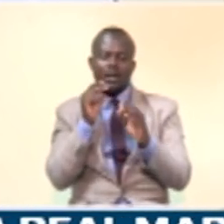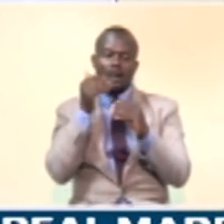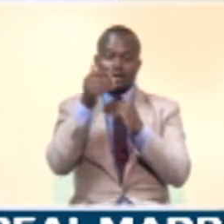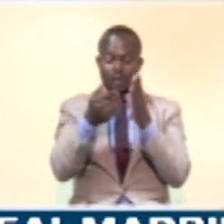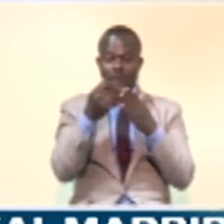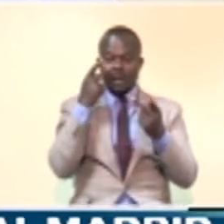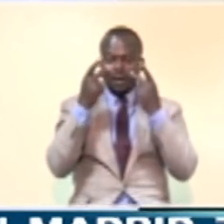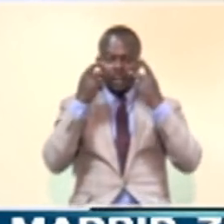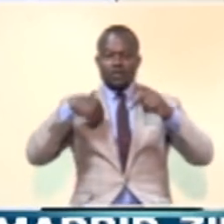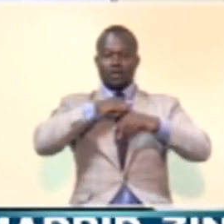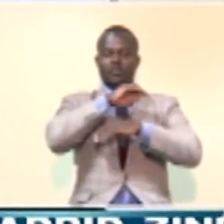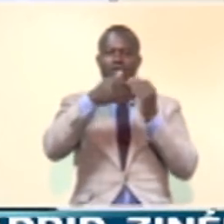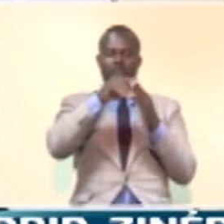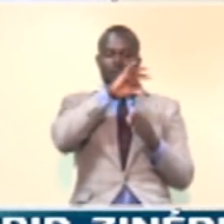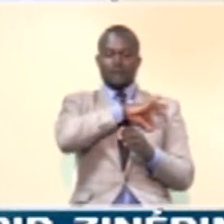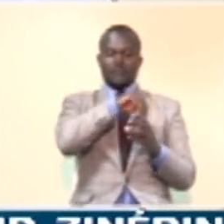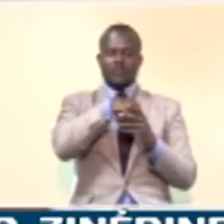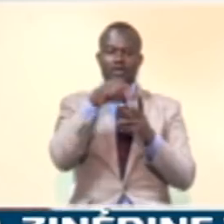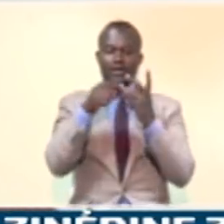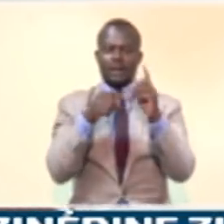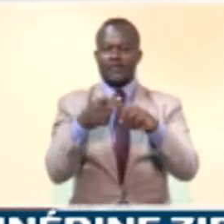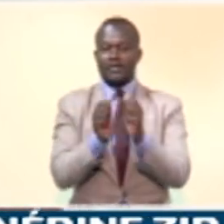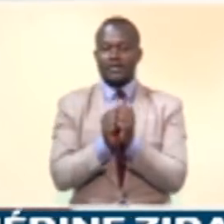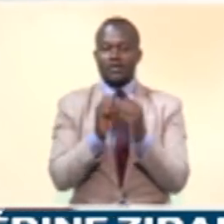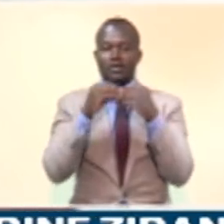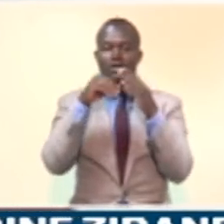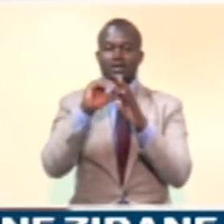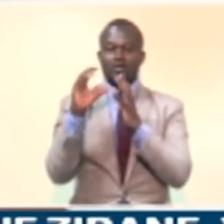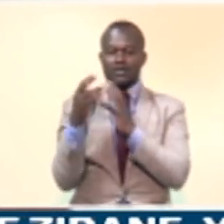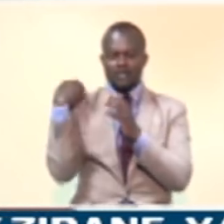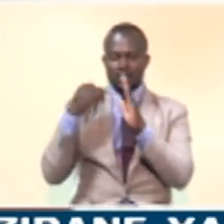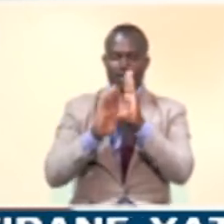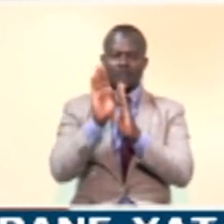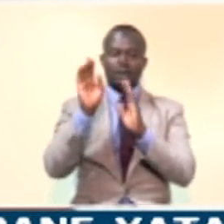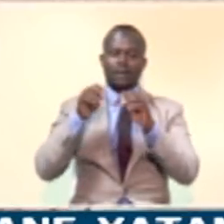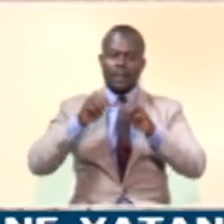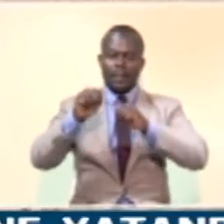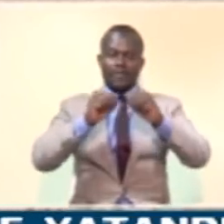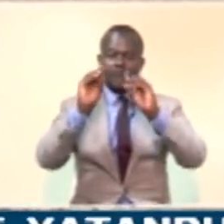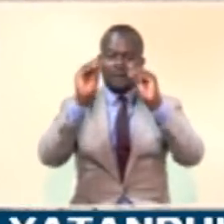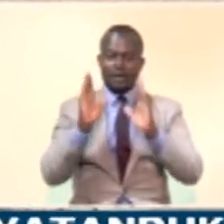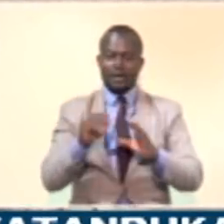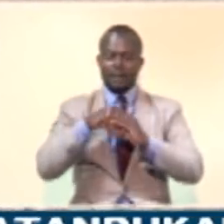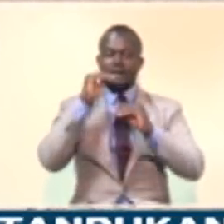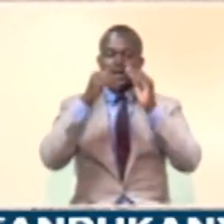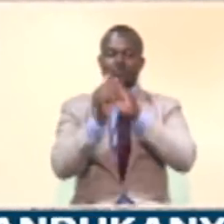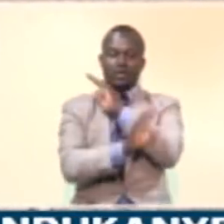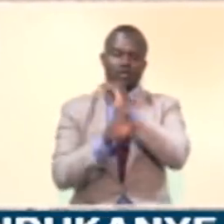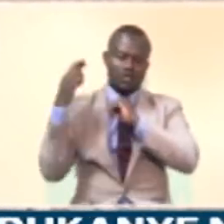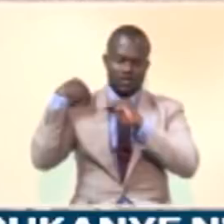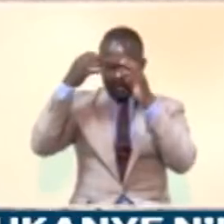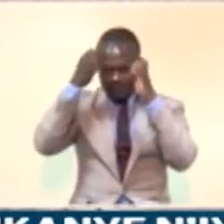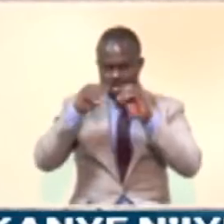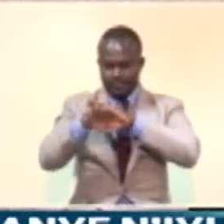ugasanga twese tugenda tubyungukiramo mu masomo atandukanye. Umuyobozi w'ishami rishinzwe iterambere n'imicungire y'abarimu mu rwego rw'igihugu rushinzwe